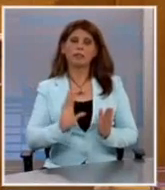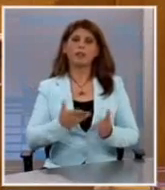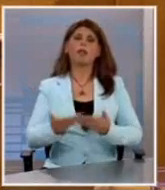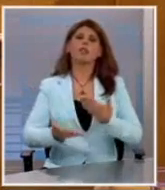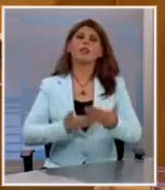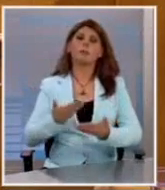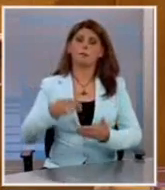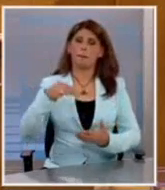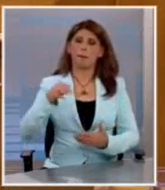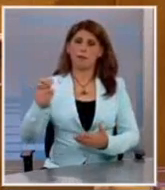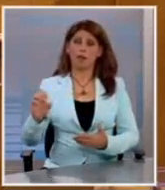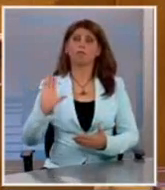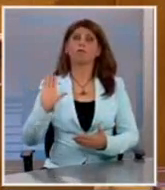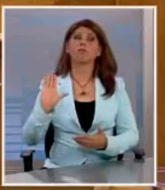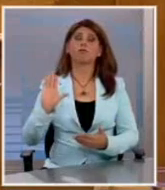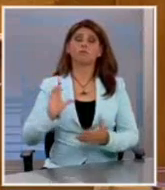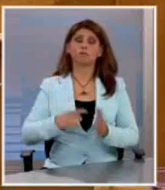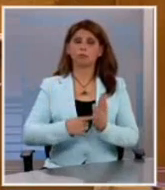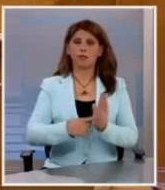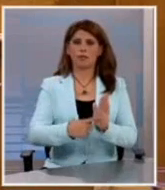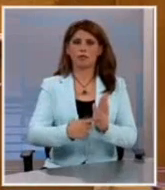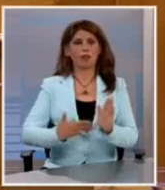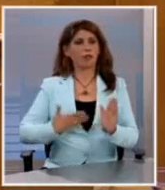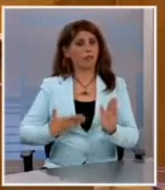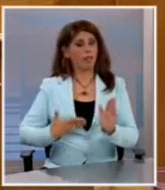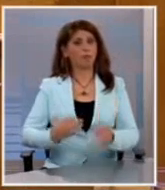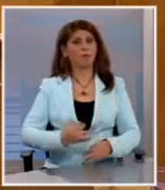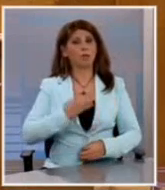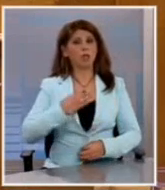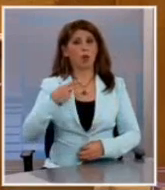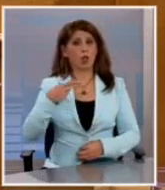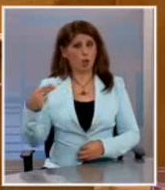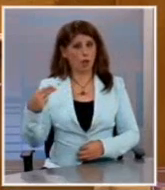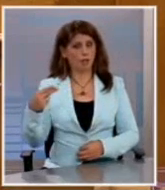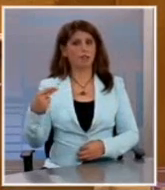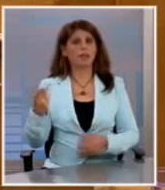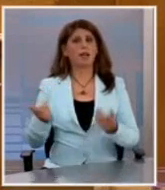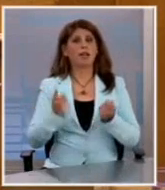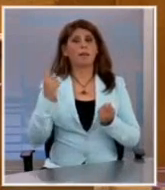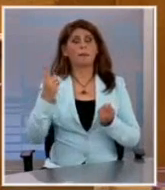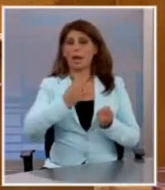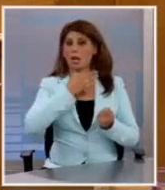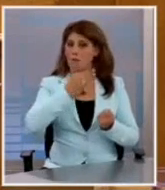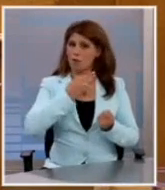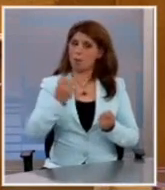αναπαράγονται στα μέσα ενημέρωσης. Και χαίρομαι που ο κύριος Θοδωράκης έκανε μία αναφορά